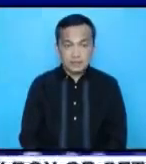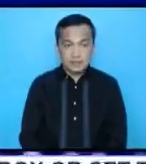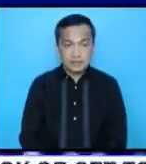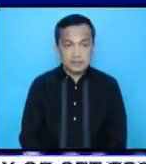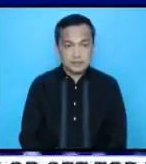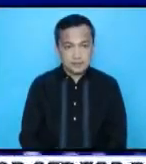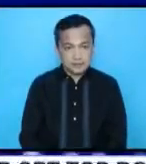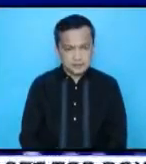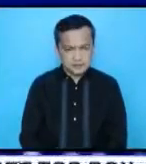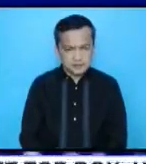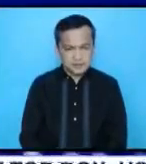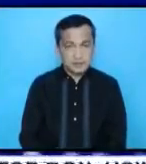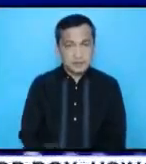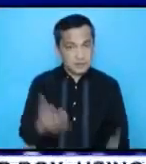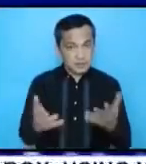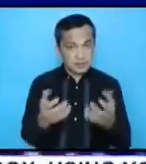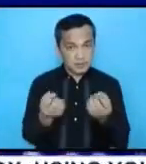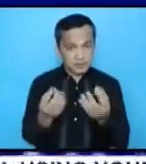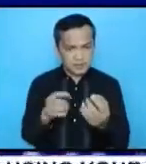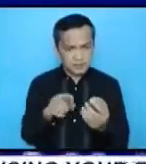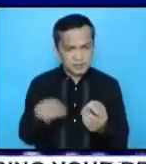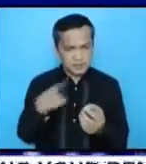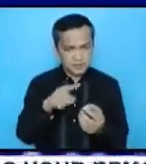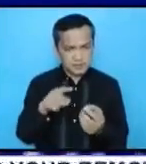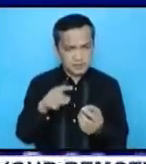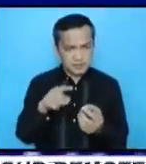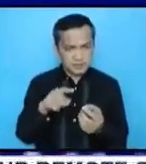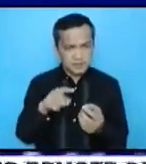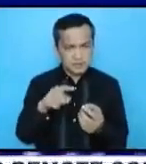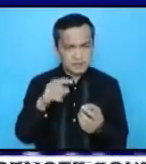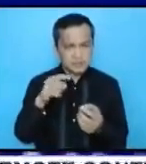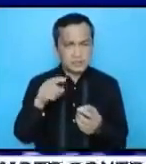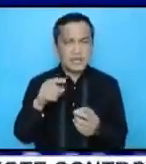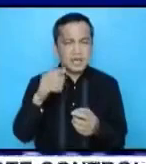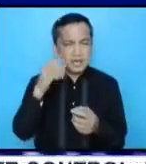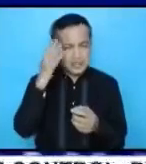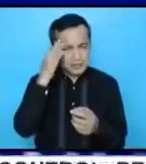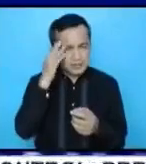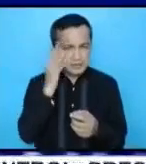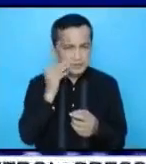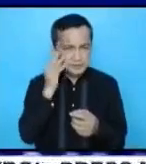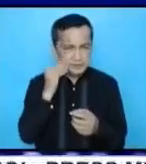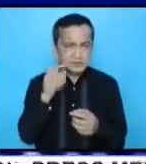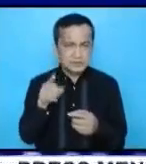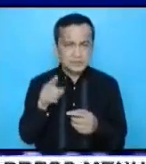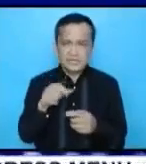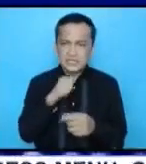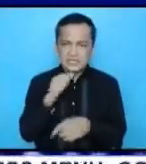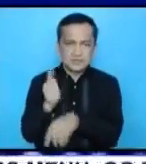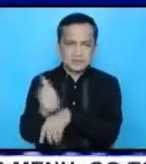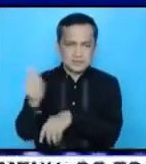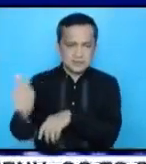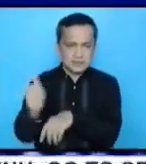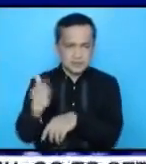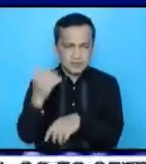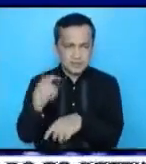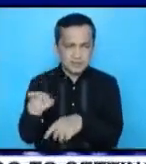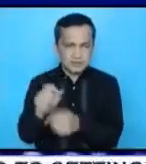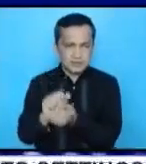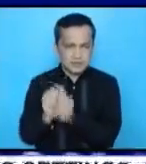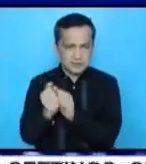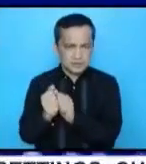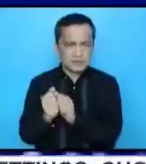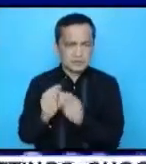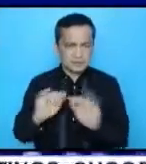Maaring marami sa inyo hindi naranasan ang naranasan ko. So hindi natin sila masisisi kung bakit sila nagiging ganyan. Kung kaya